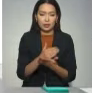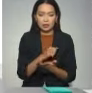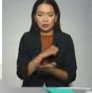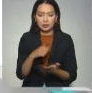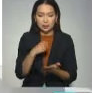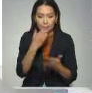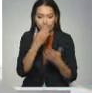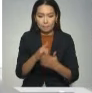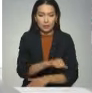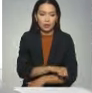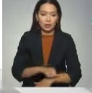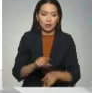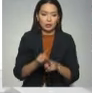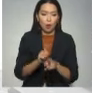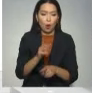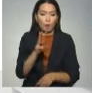елдер арасында Молдова